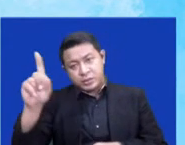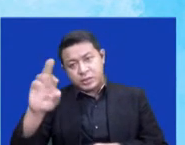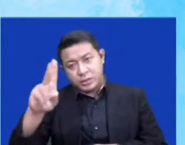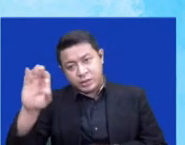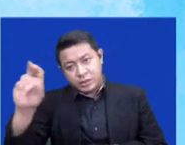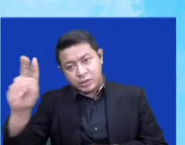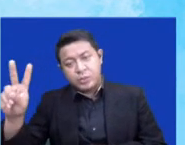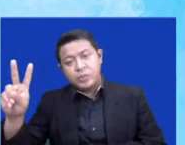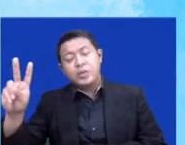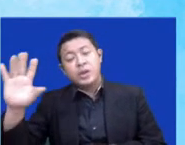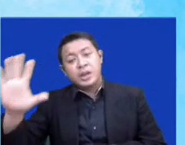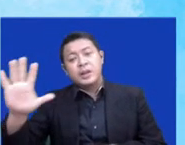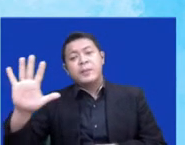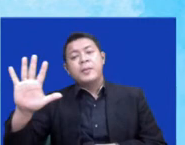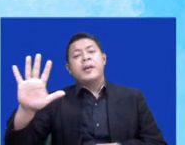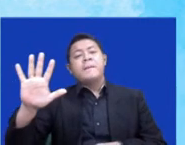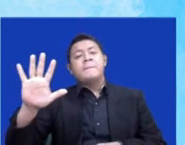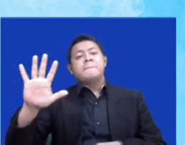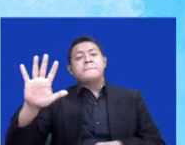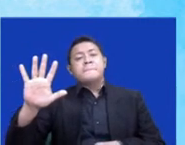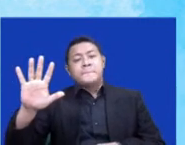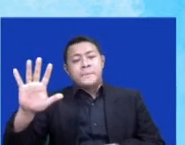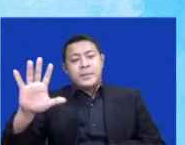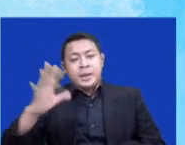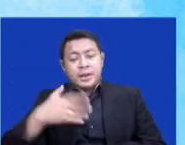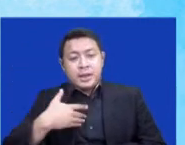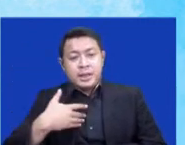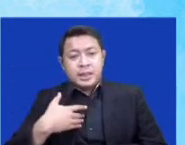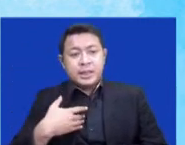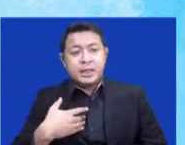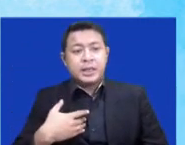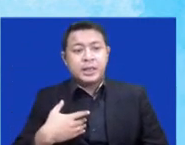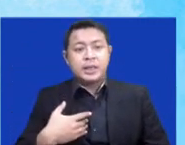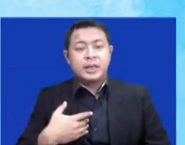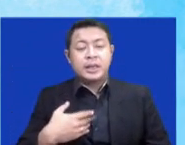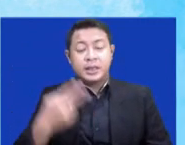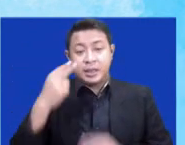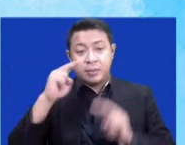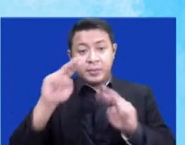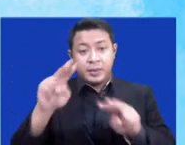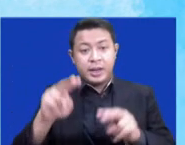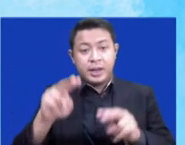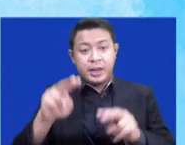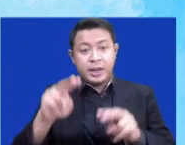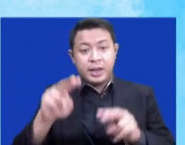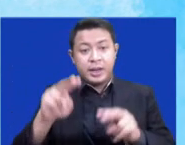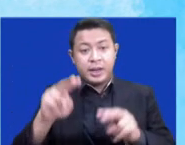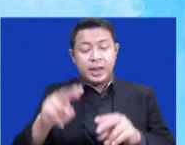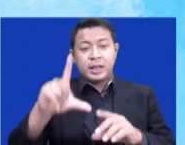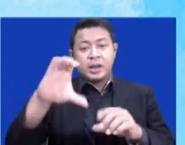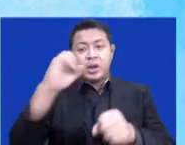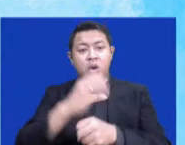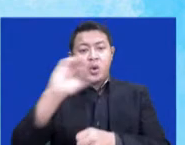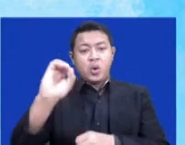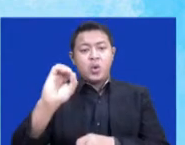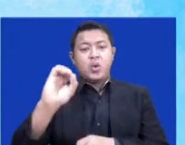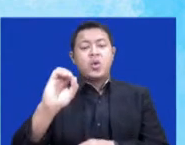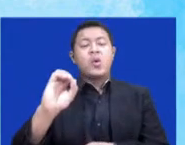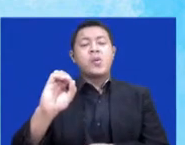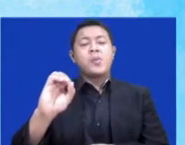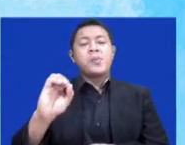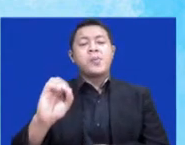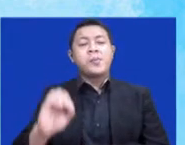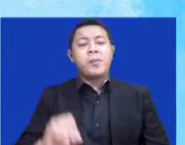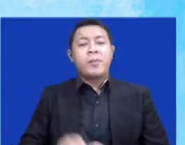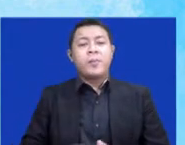2021-2025. Dan kita akan melihat logo, benar ya Mas ya? Karena memang secara telah